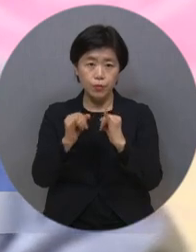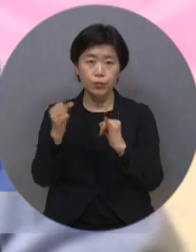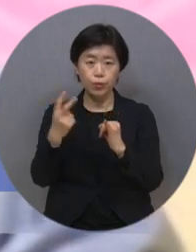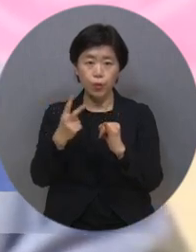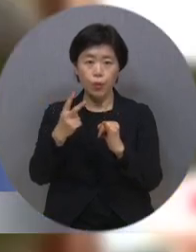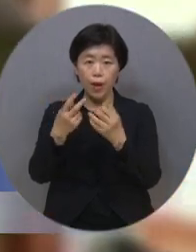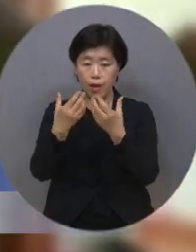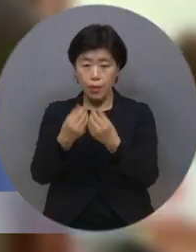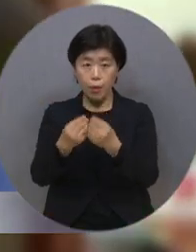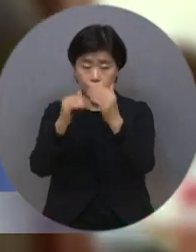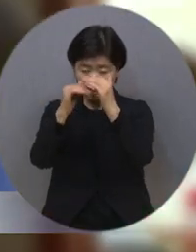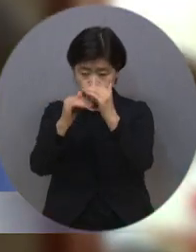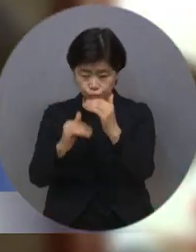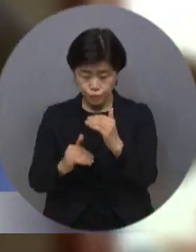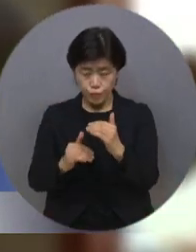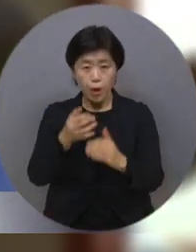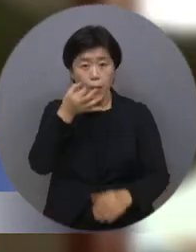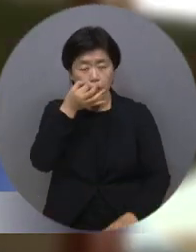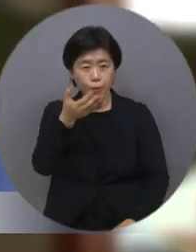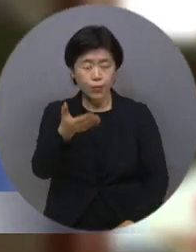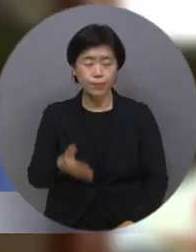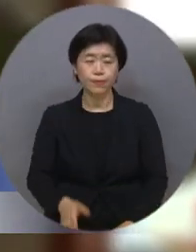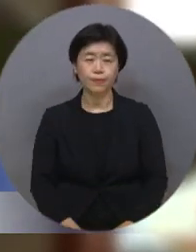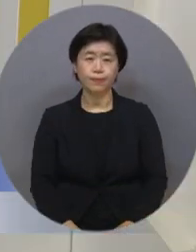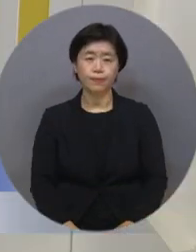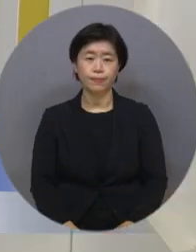구체적 내용을 만나볼 수 있었습니다